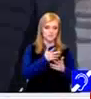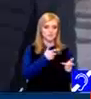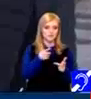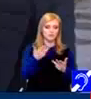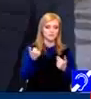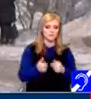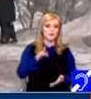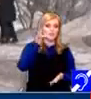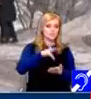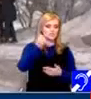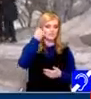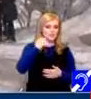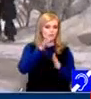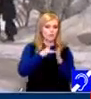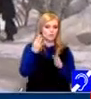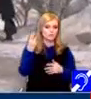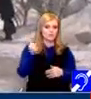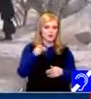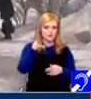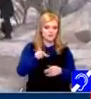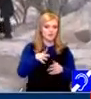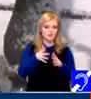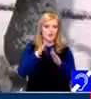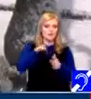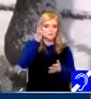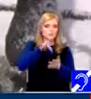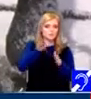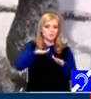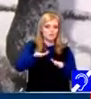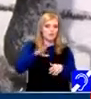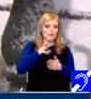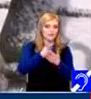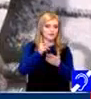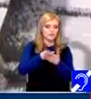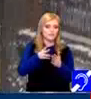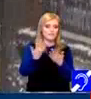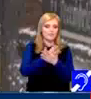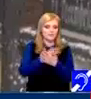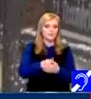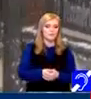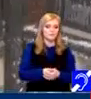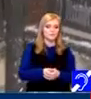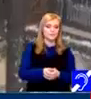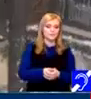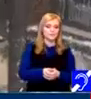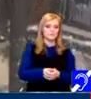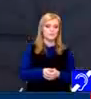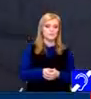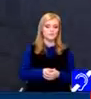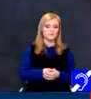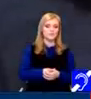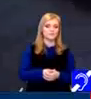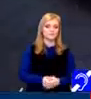Affirmative. Centrul vechi al Constanței e principala zonă în care echipele de filmare realizează scenele pentru cel de-al șaptelea episod al serialului dramă The